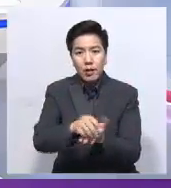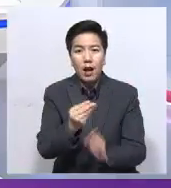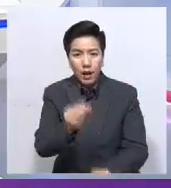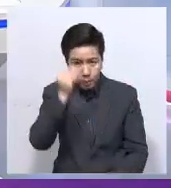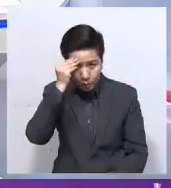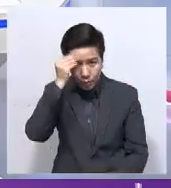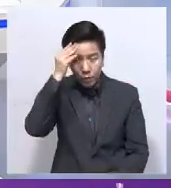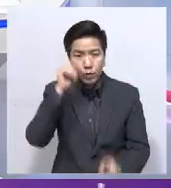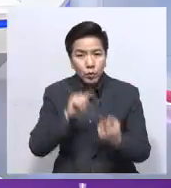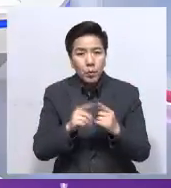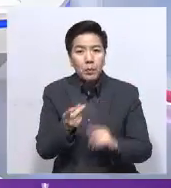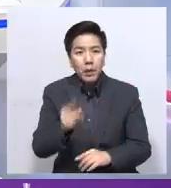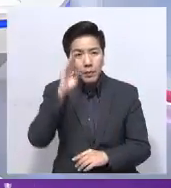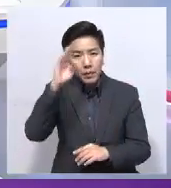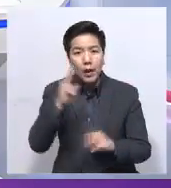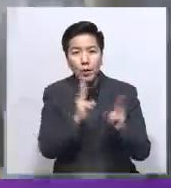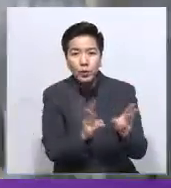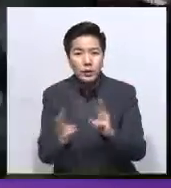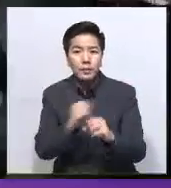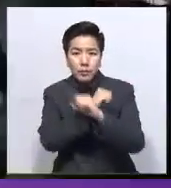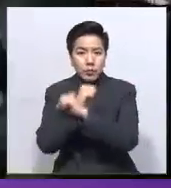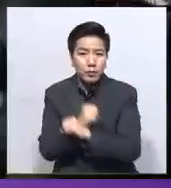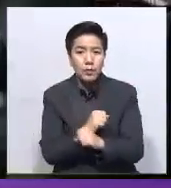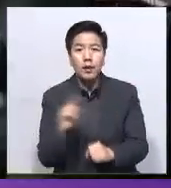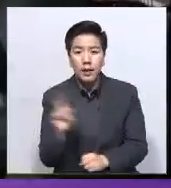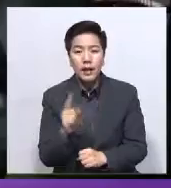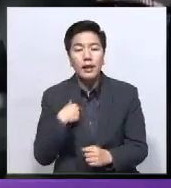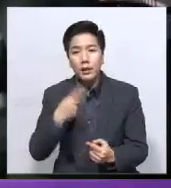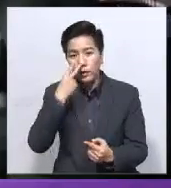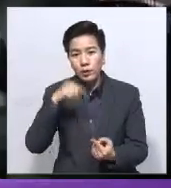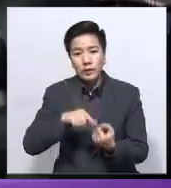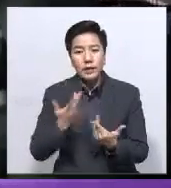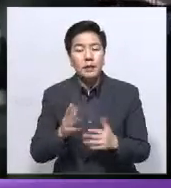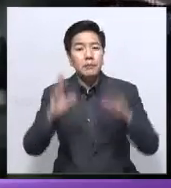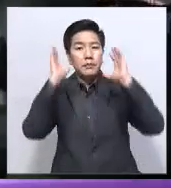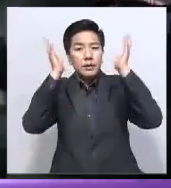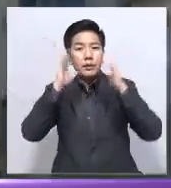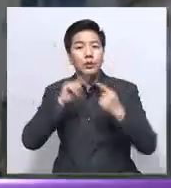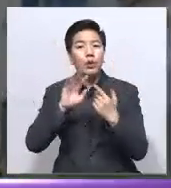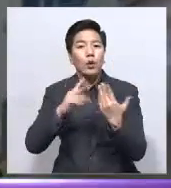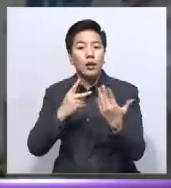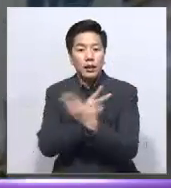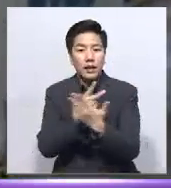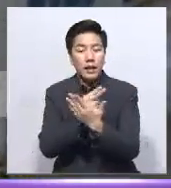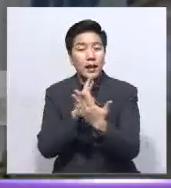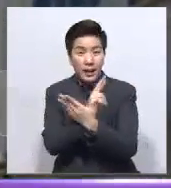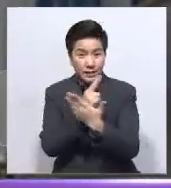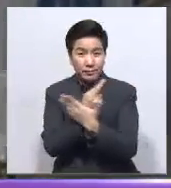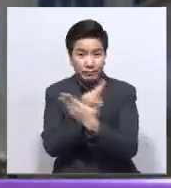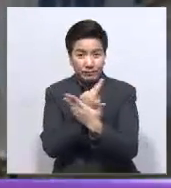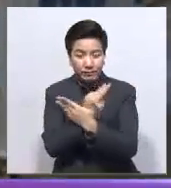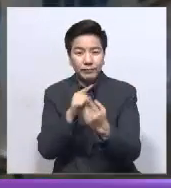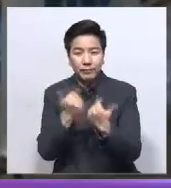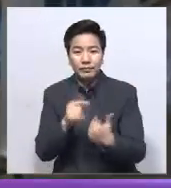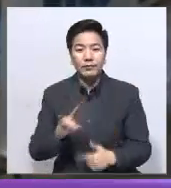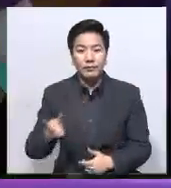าชนเกี่ยวกับโรคพิษสุนัขบ้าด้วยค่ะเริ่มกันที่สำนักงานประชาสัมพันธ์จังหวัดราชบุรีนะคะที่ร่วมกับส